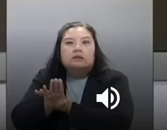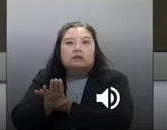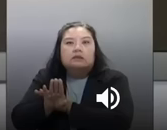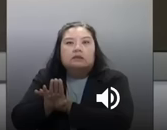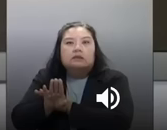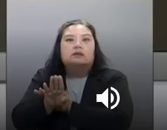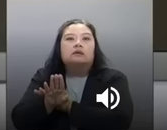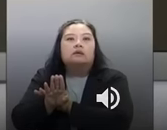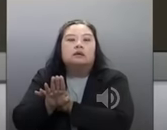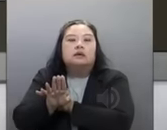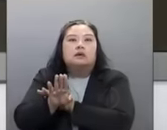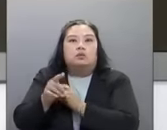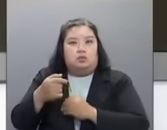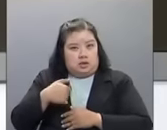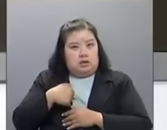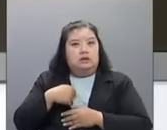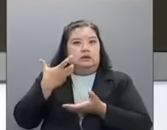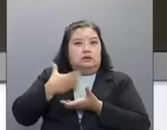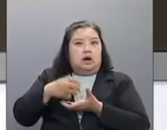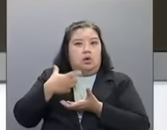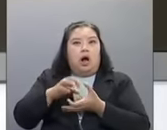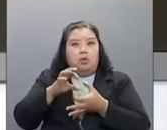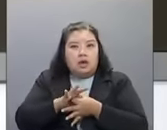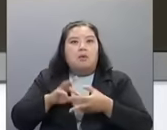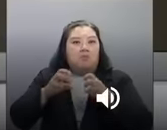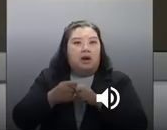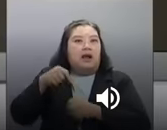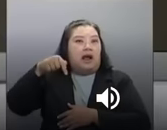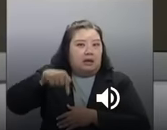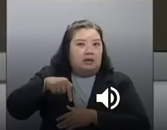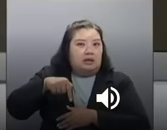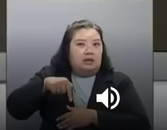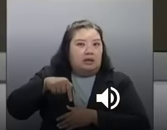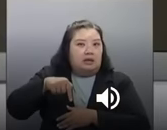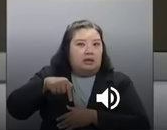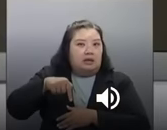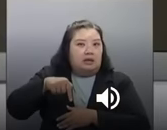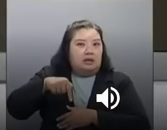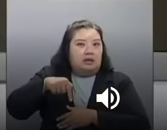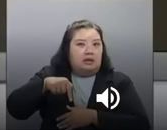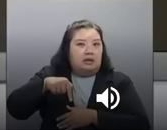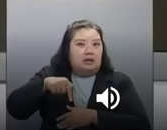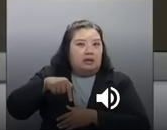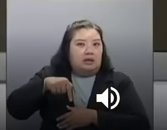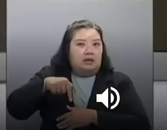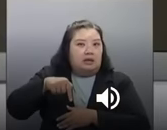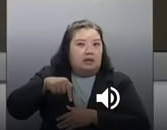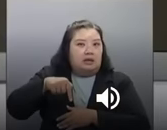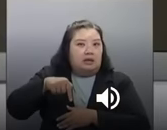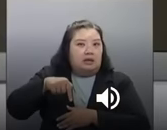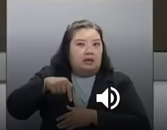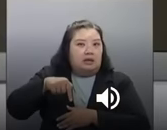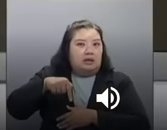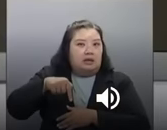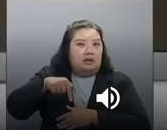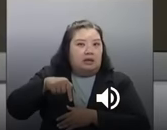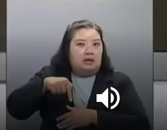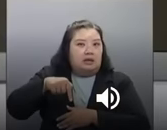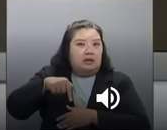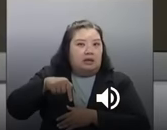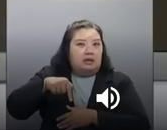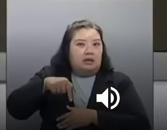านี่นี่หรอ ถึงแหล่งอาชญากรรมที่กำลังกระทบถึงคนในฝั่งไทยค่ะ เอาเวกเตเปียไว้ด้าบ้าขาดดอนอ